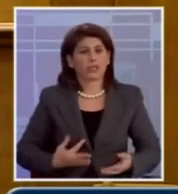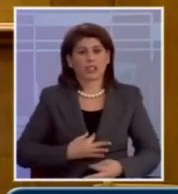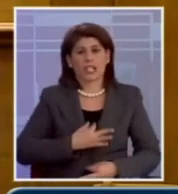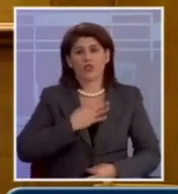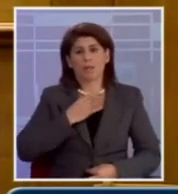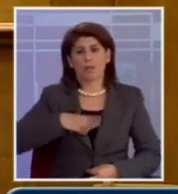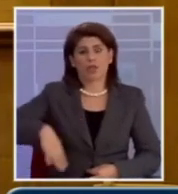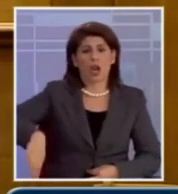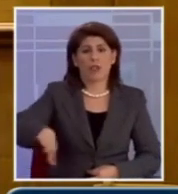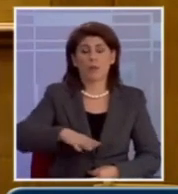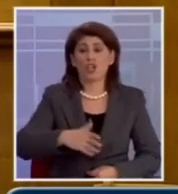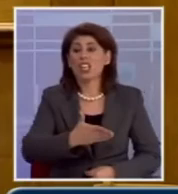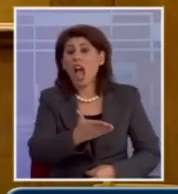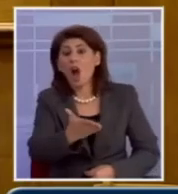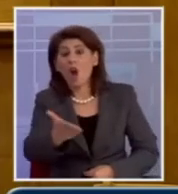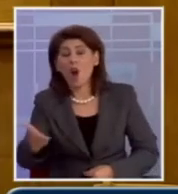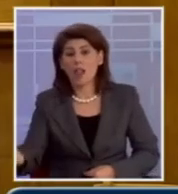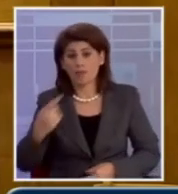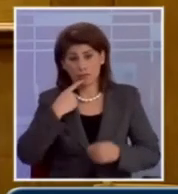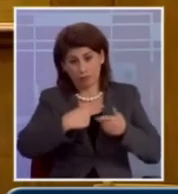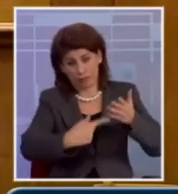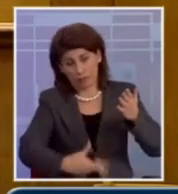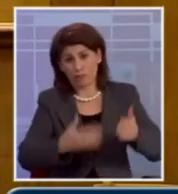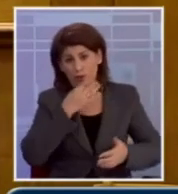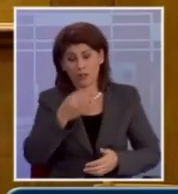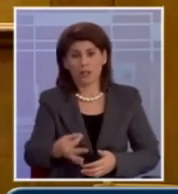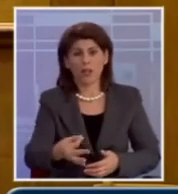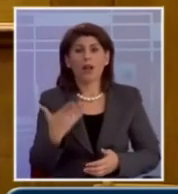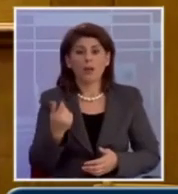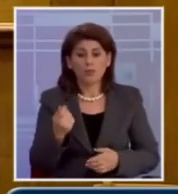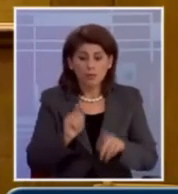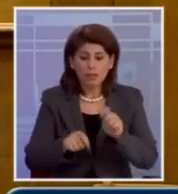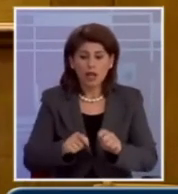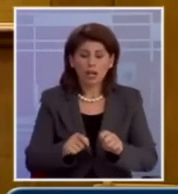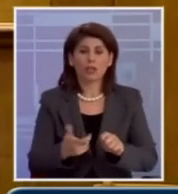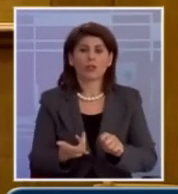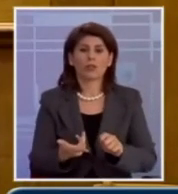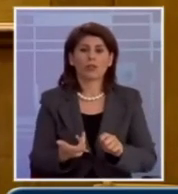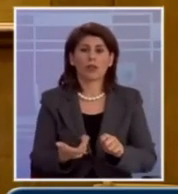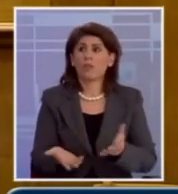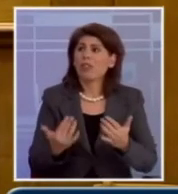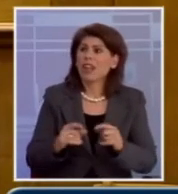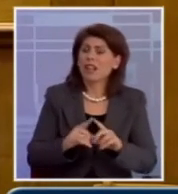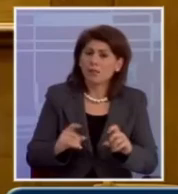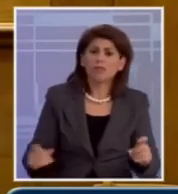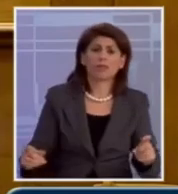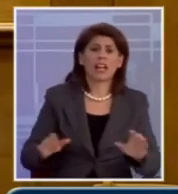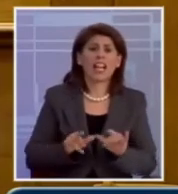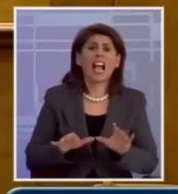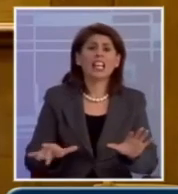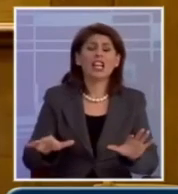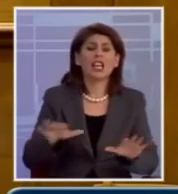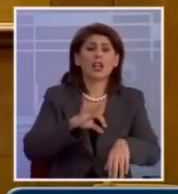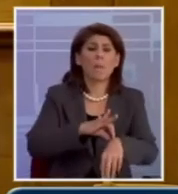μας, για όλα αυτά τα φαινόμενα που δημιουργούν στερήσεις στους καρκινοπαθείς της πατρίδας και